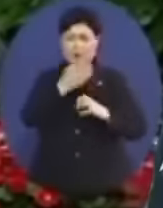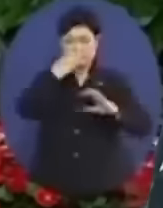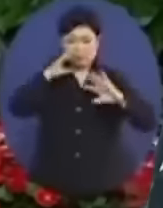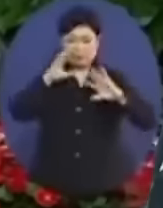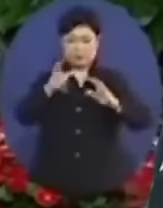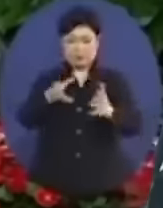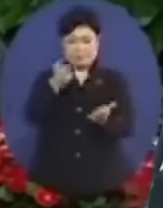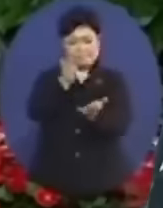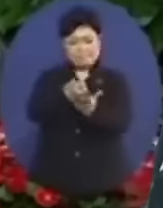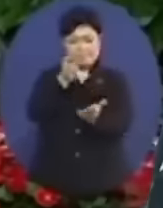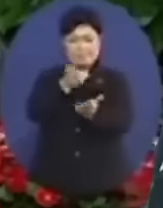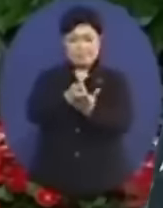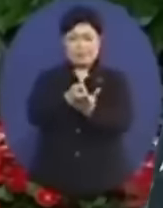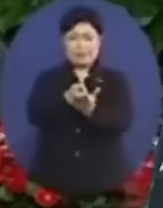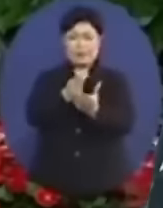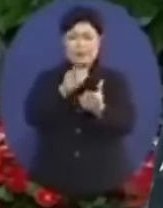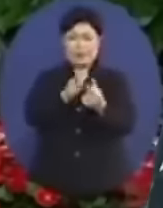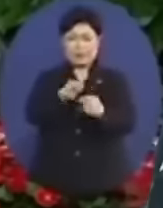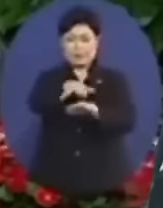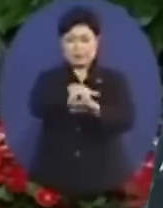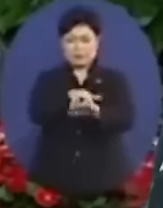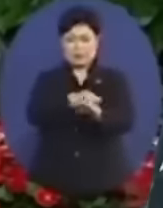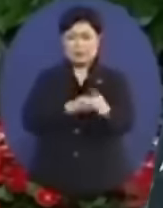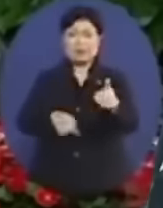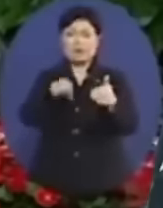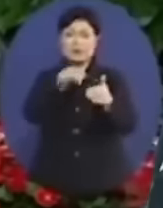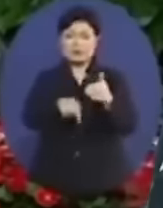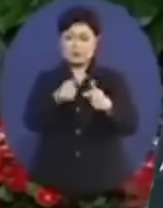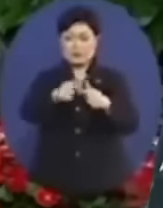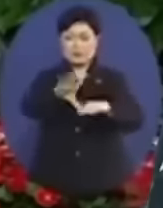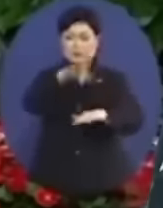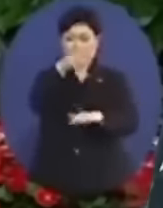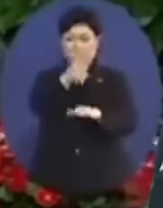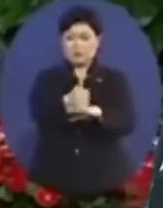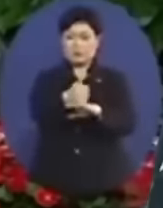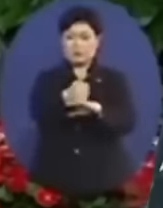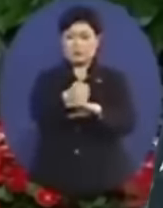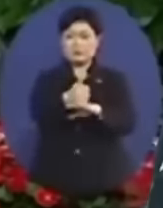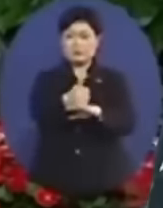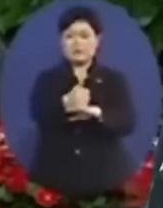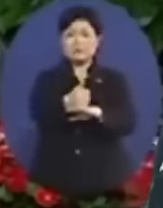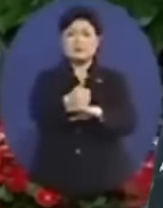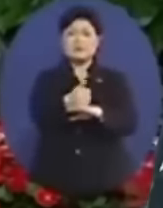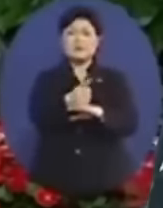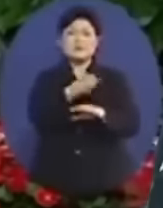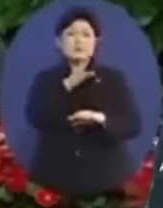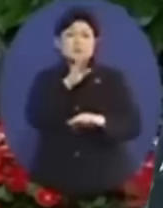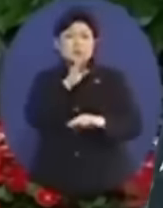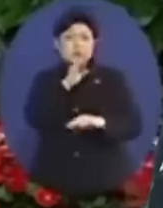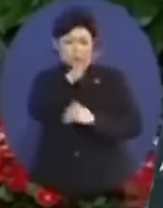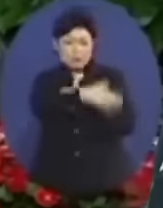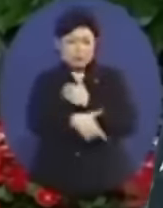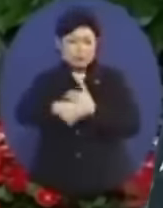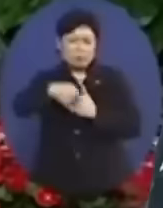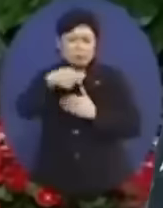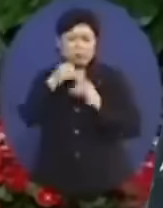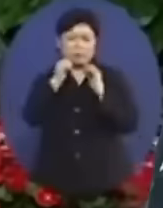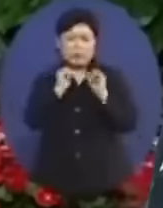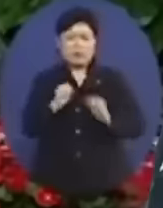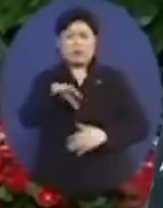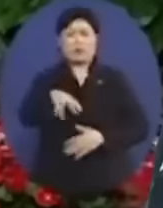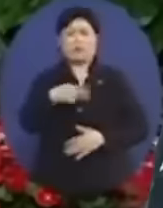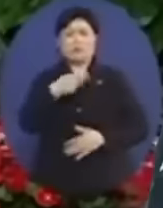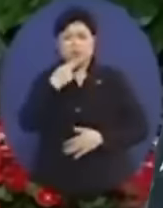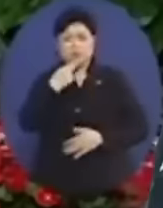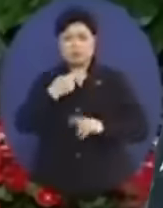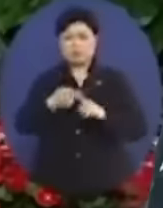유대교의 율법과 제도하에 예수 그리스도는 몸 붙일 때가 없었습니다